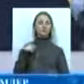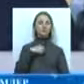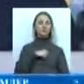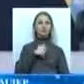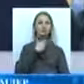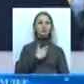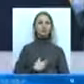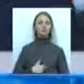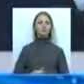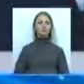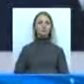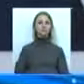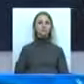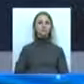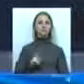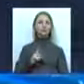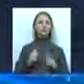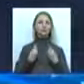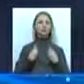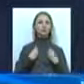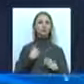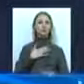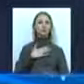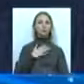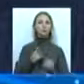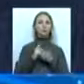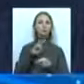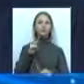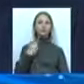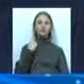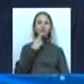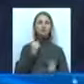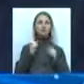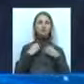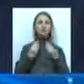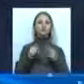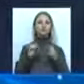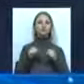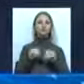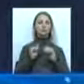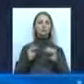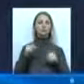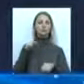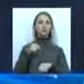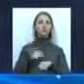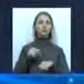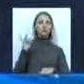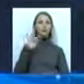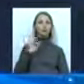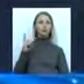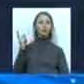танып, қанынан іздесін кім екен. Оны ауызын толтырып, қазақпын деп айту керек, және қазақпын деп мақтаныш қылу керек, мақтан тұту керек.